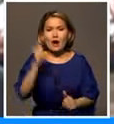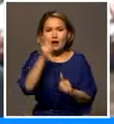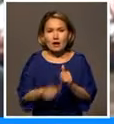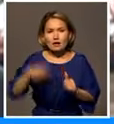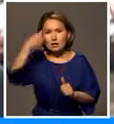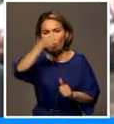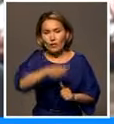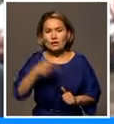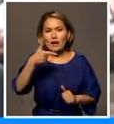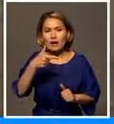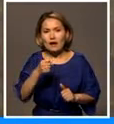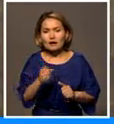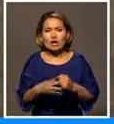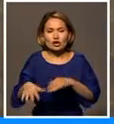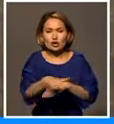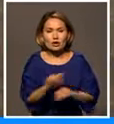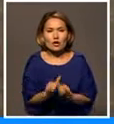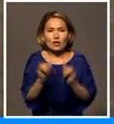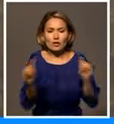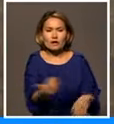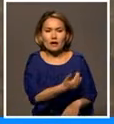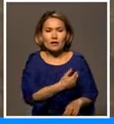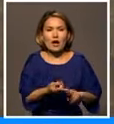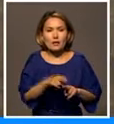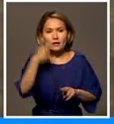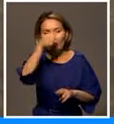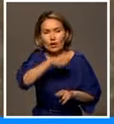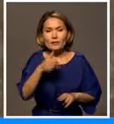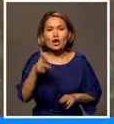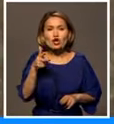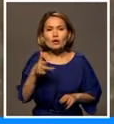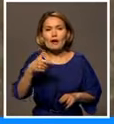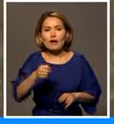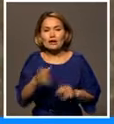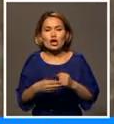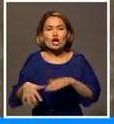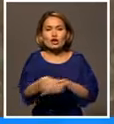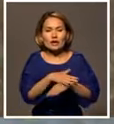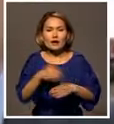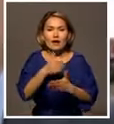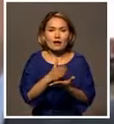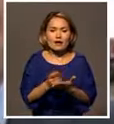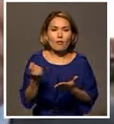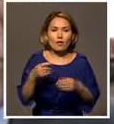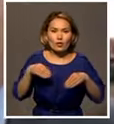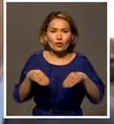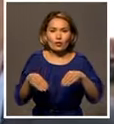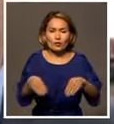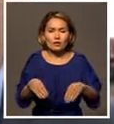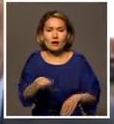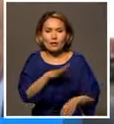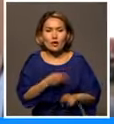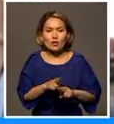ұлғайтқымыз келеді, бірақ тәуекел ете алмадық. Ал биыл тыңайтылған 3000 гектар жерге дән себілді. Соның арқасында жұмысшылардың еңбекақысын көтереміз. Ал